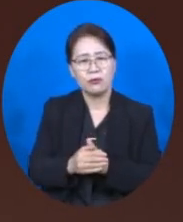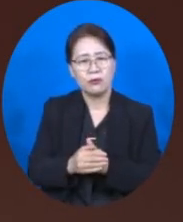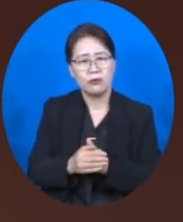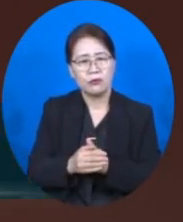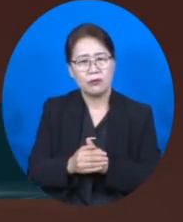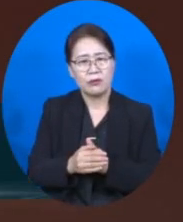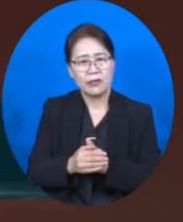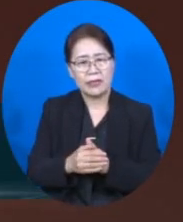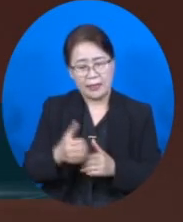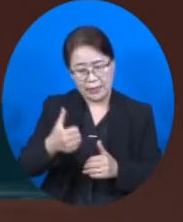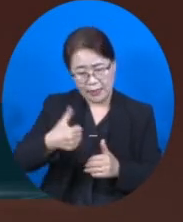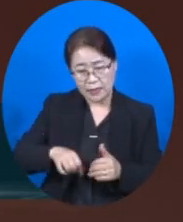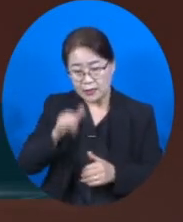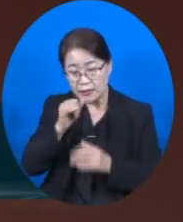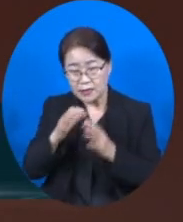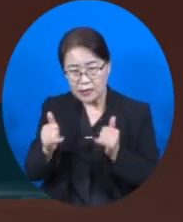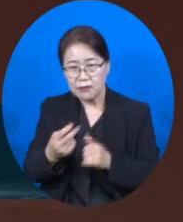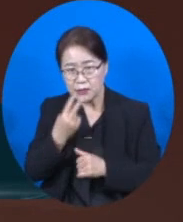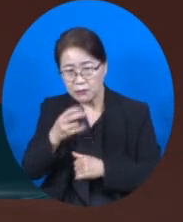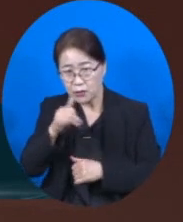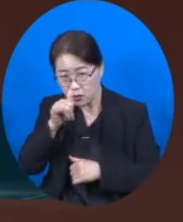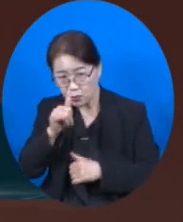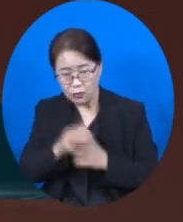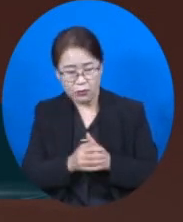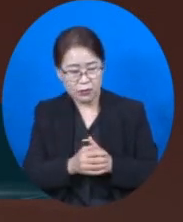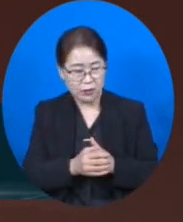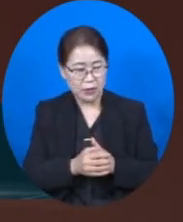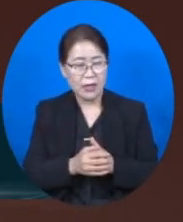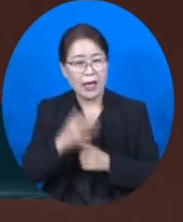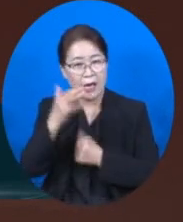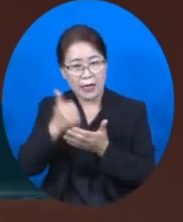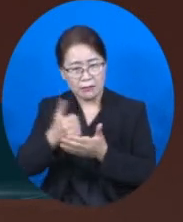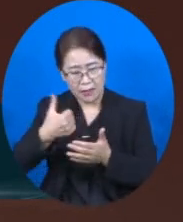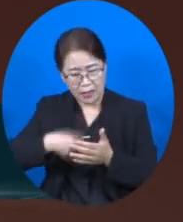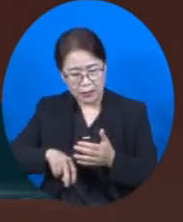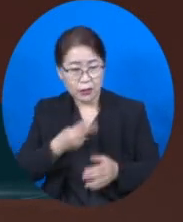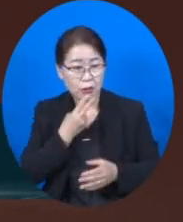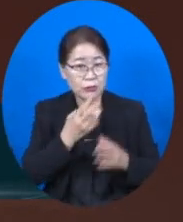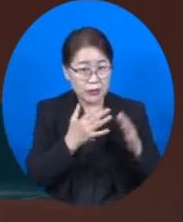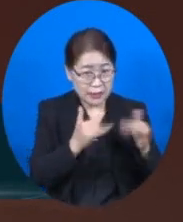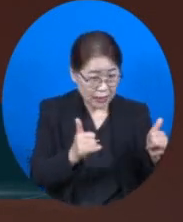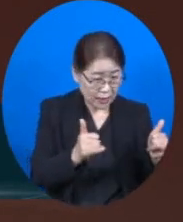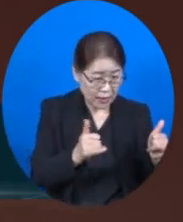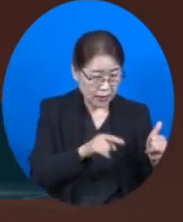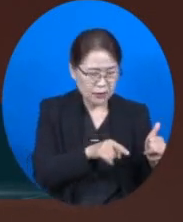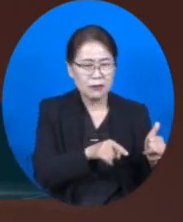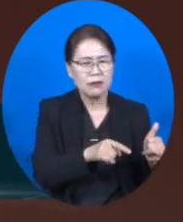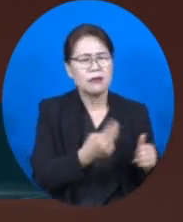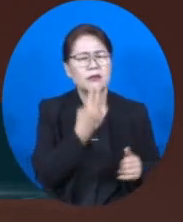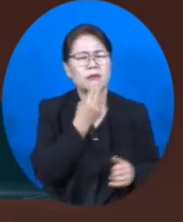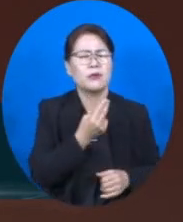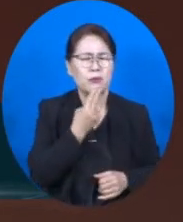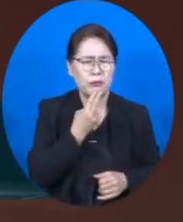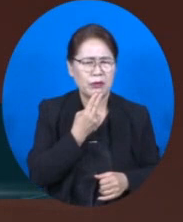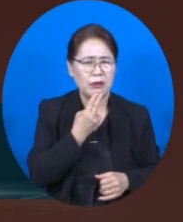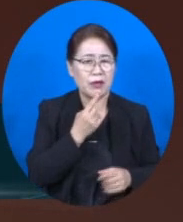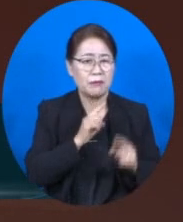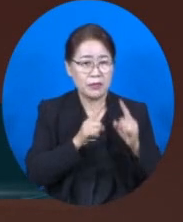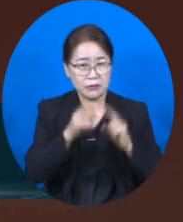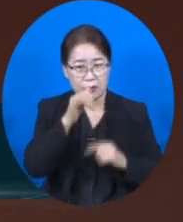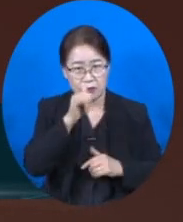아들이 있는 자에게는 생명이 있고 하나님의 아들이 없는 자에게는 생명이 없느니라